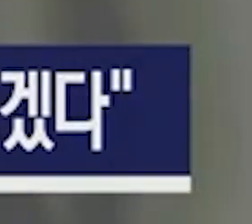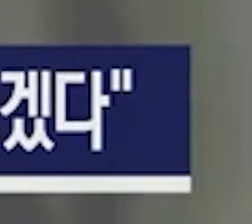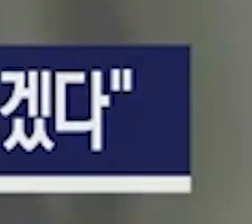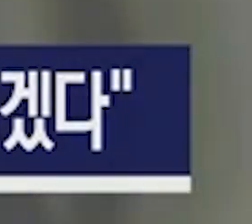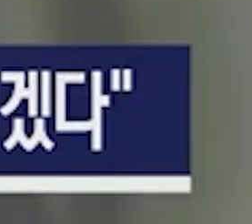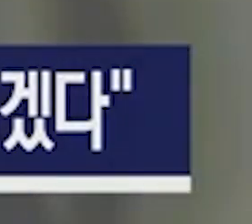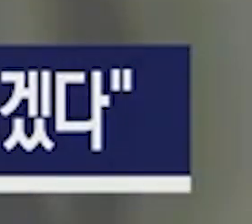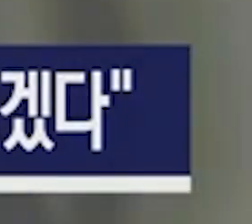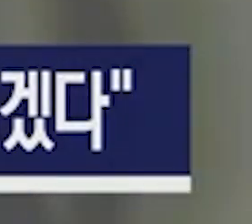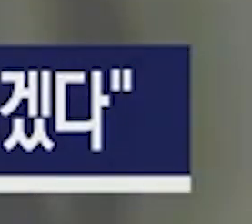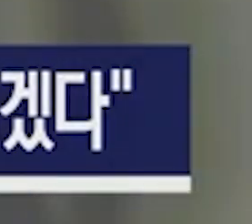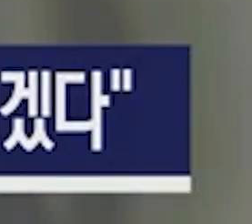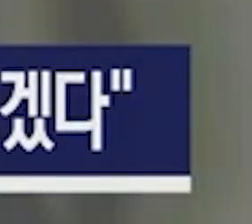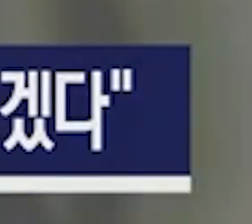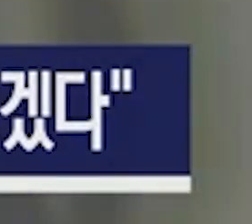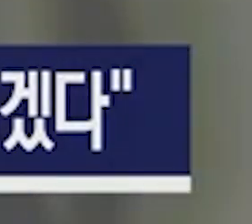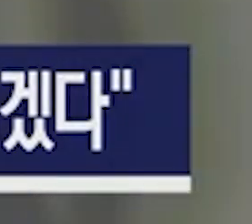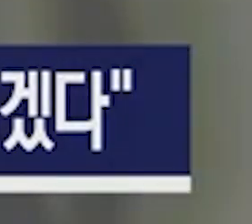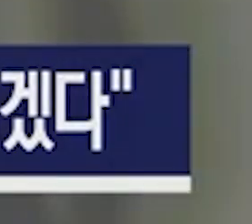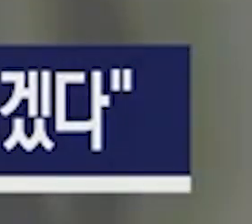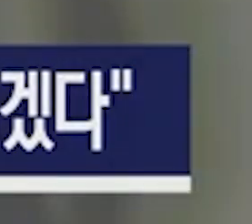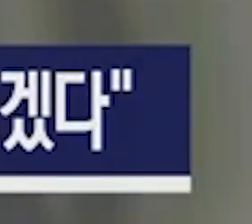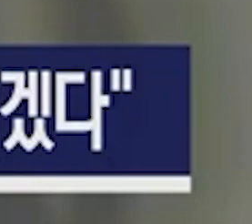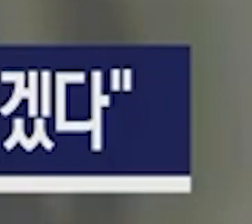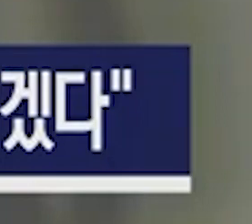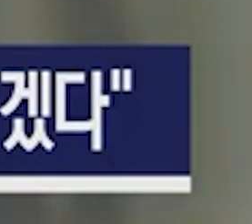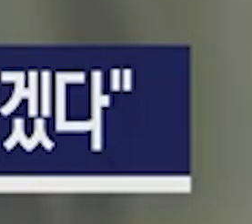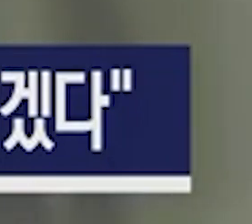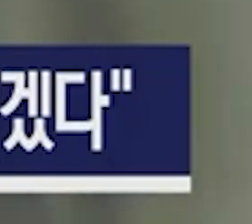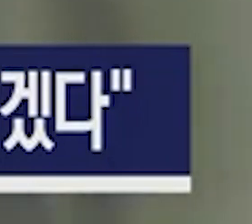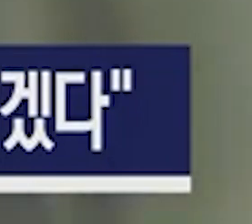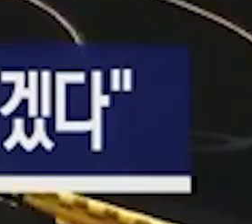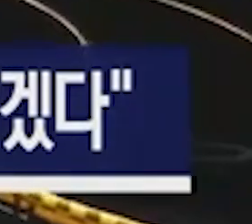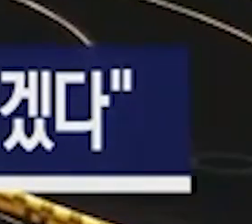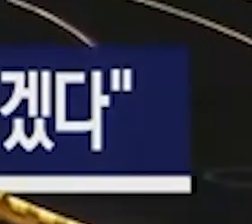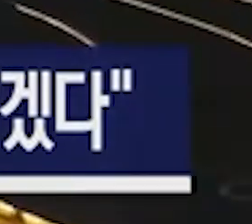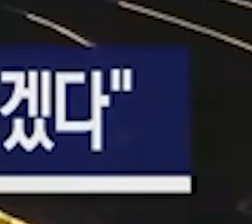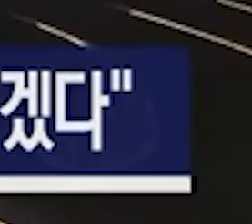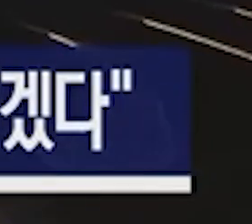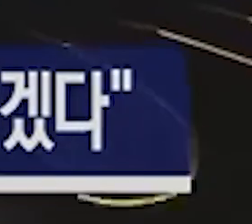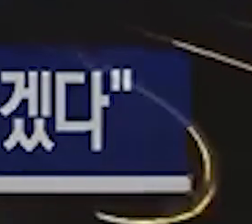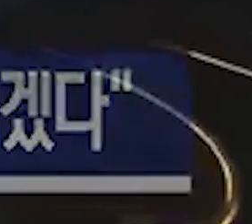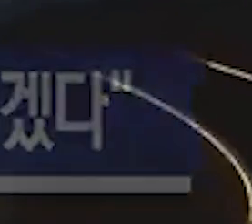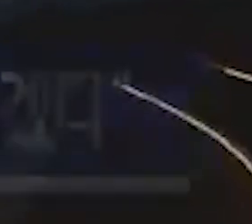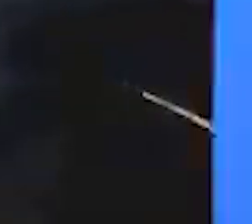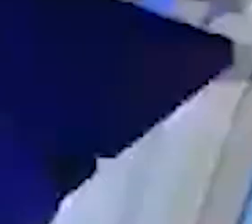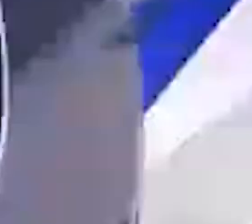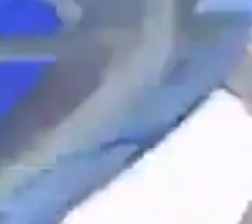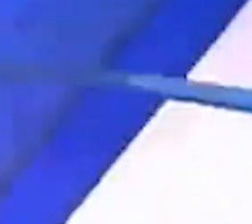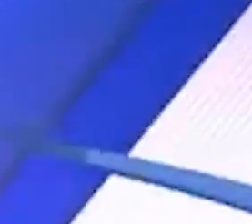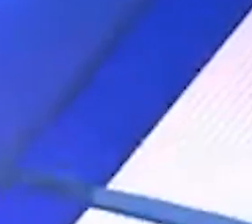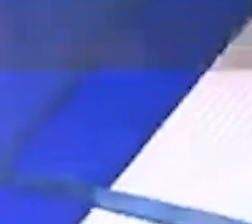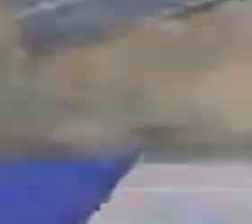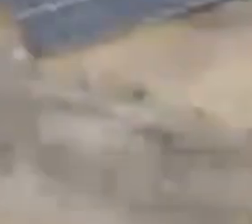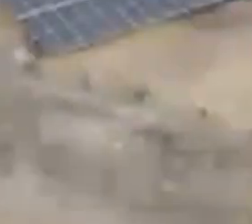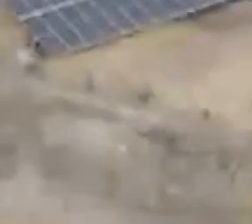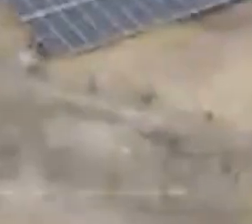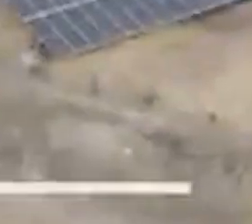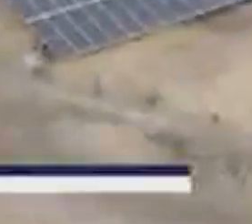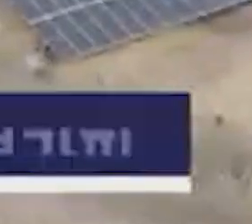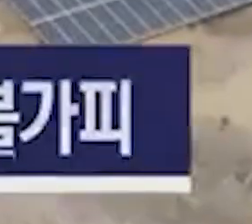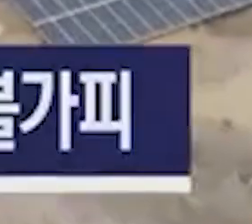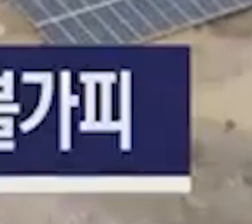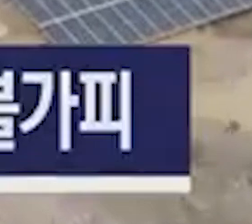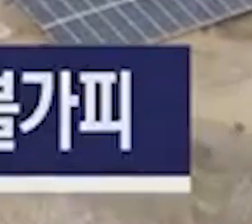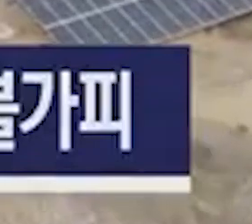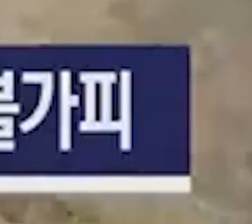잘되는 것이라며 순천이 호남과 대한민국 발전의 핵심 거점이 되도록 제대로 챙기겠다고 말했습니다.